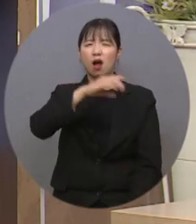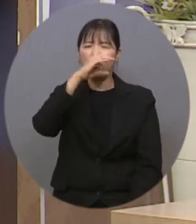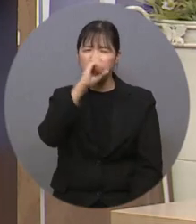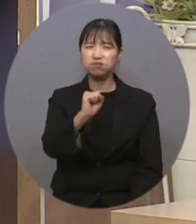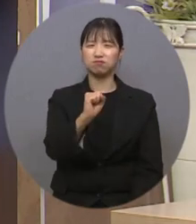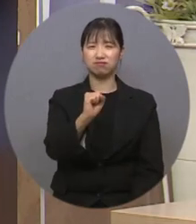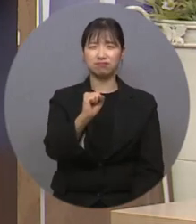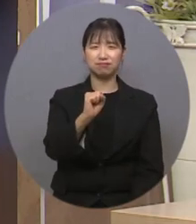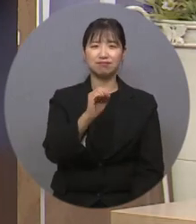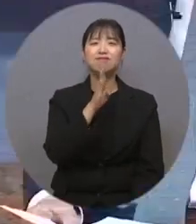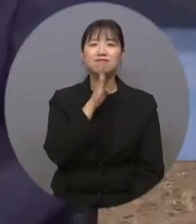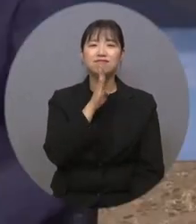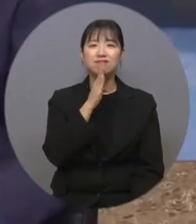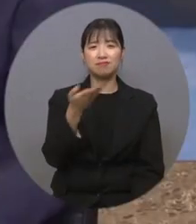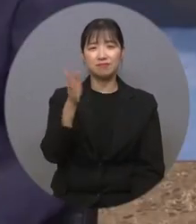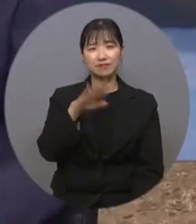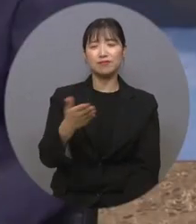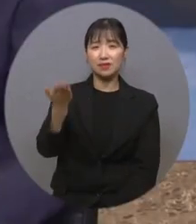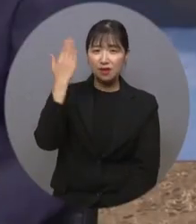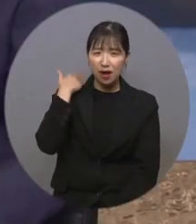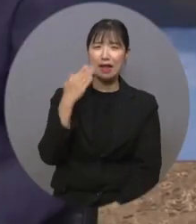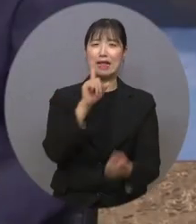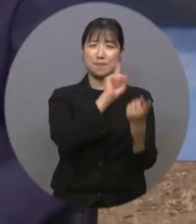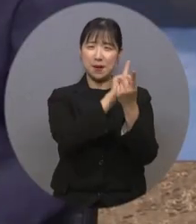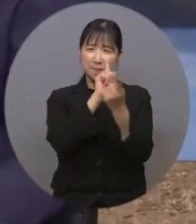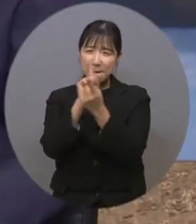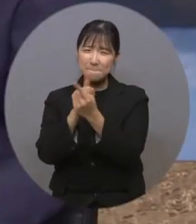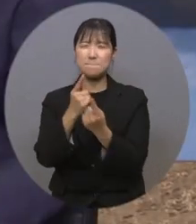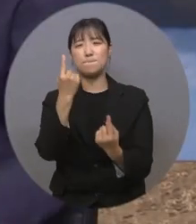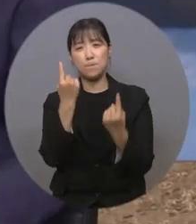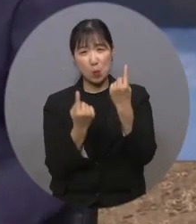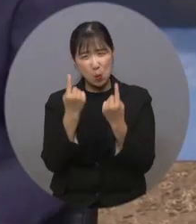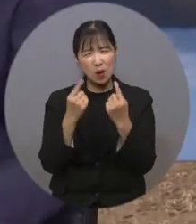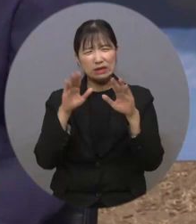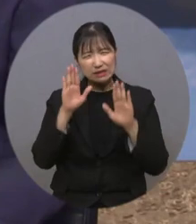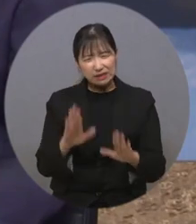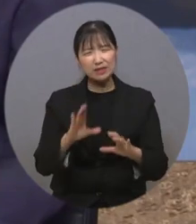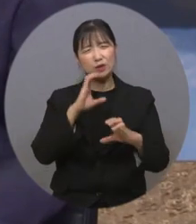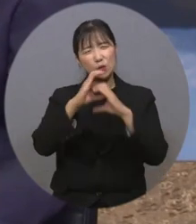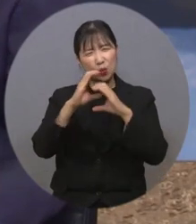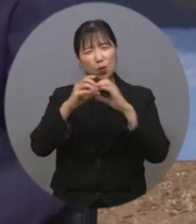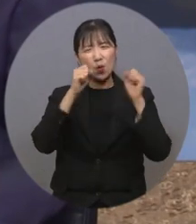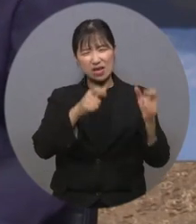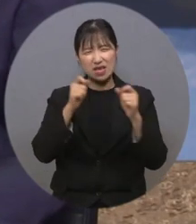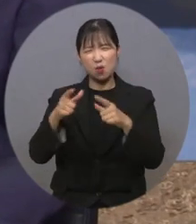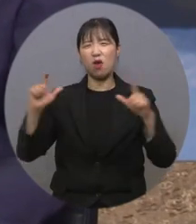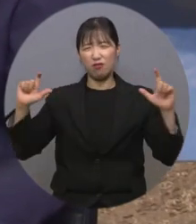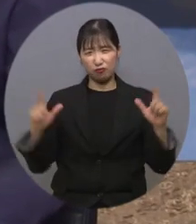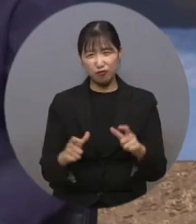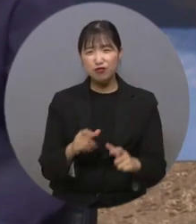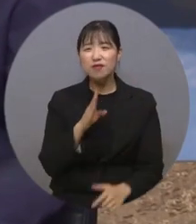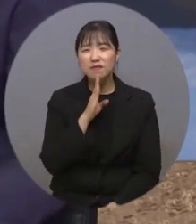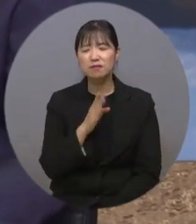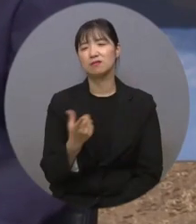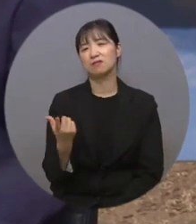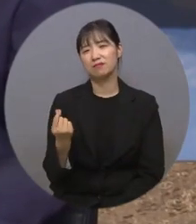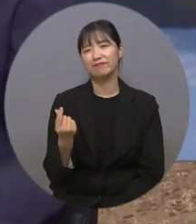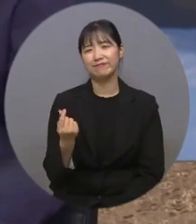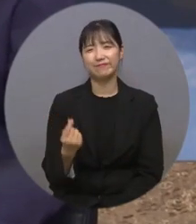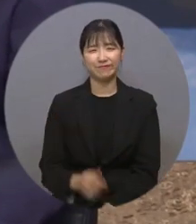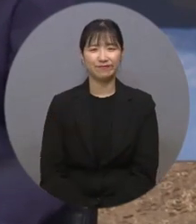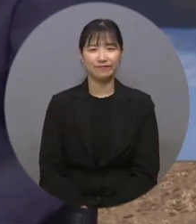한데 사실 이전에 그 대면할 때보다는 그 소통할 수 있는 기회도 굉장히 좀 적어진 것이 사실이죠. 네, 맞습니다.